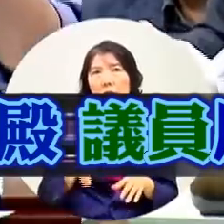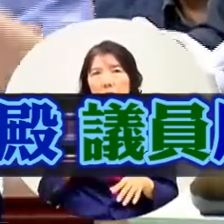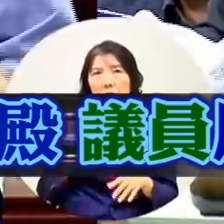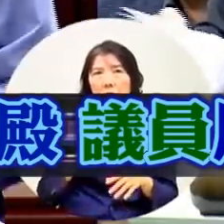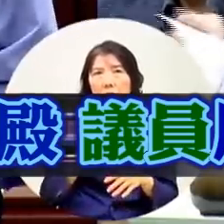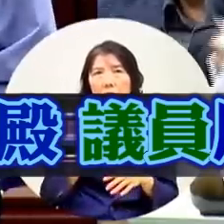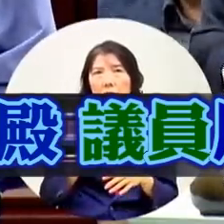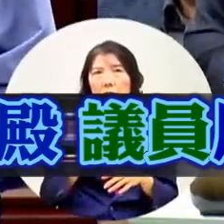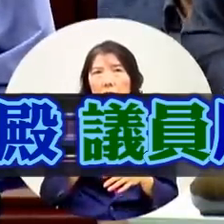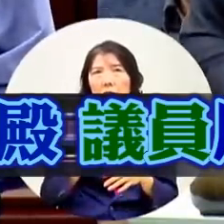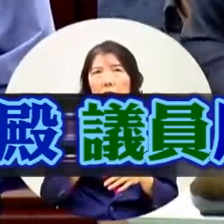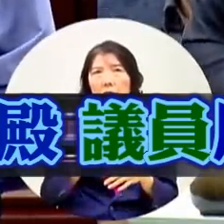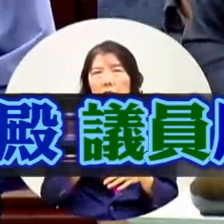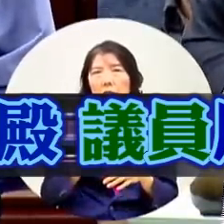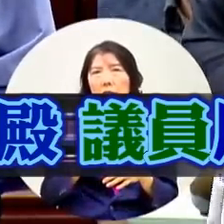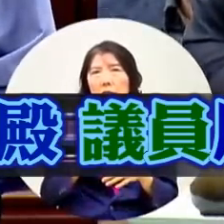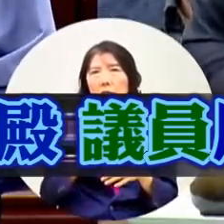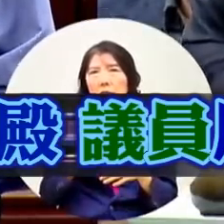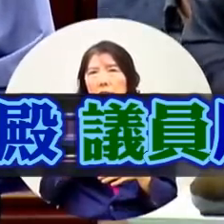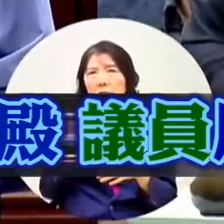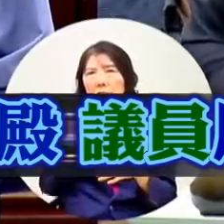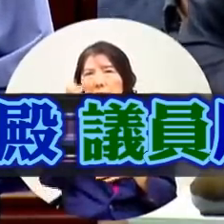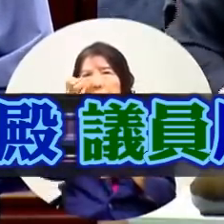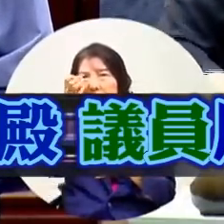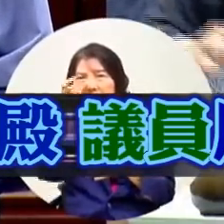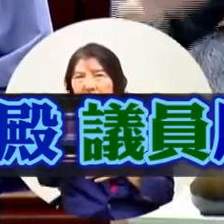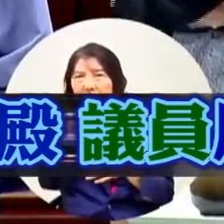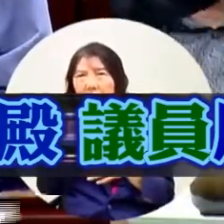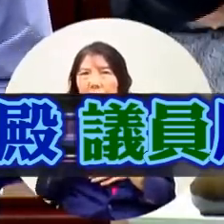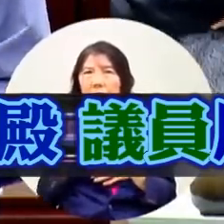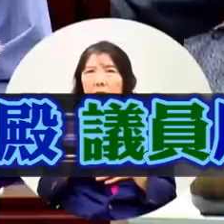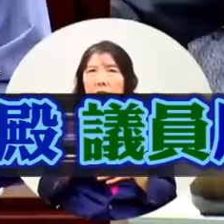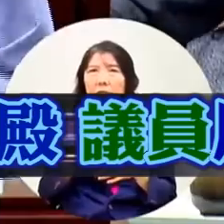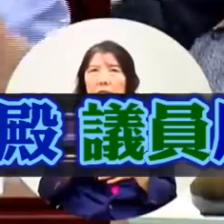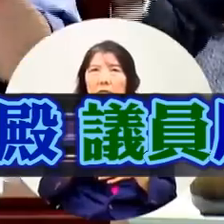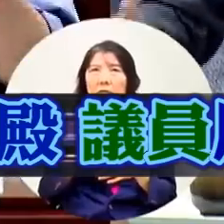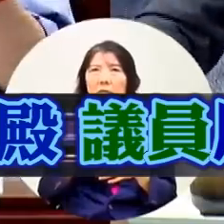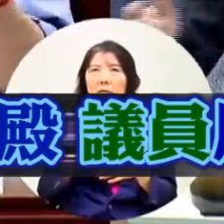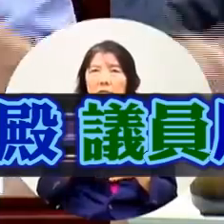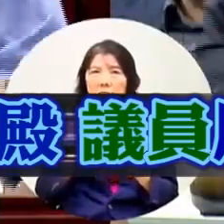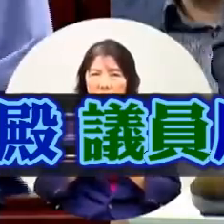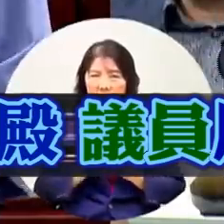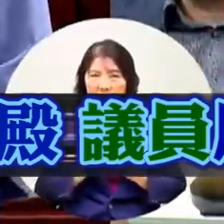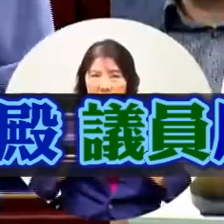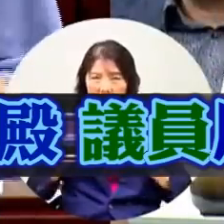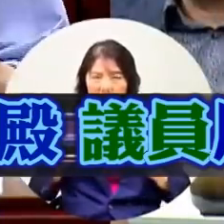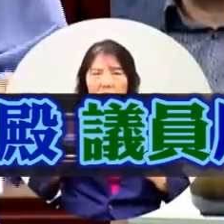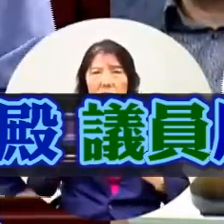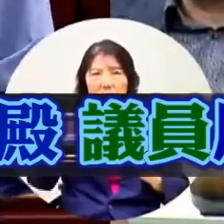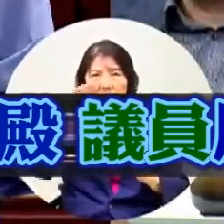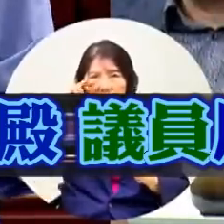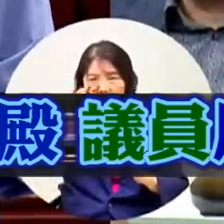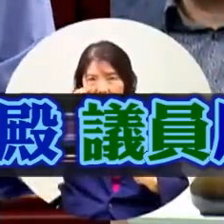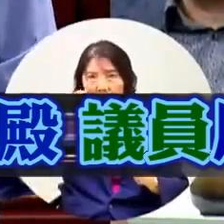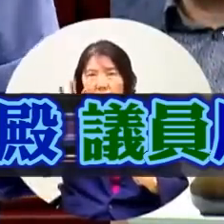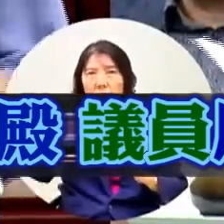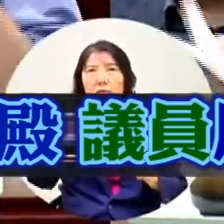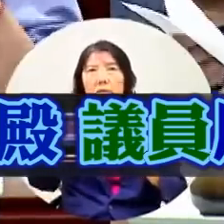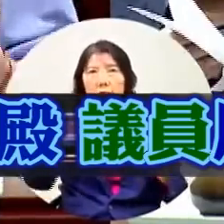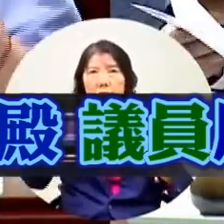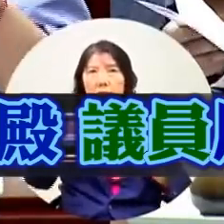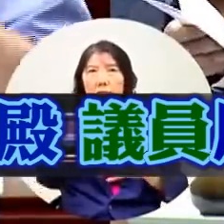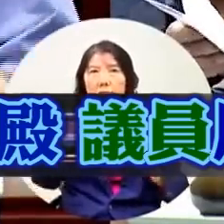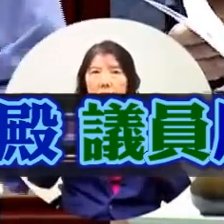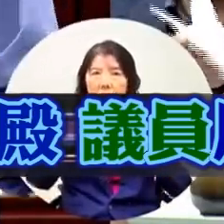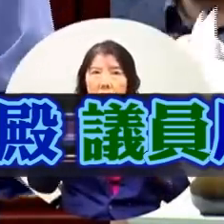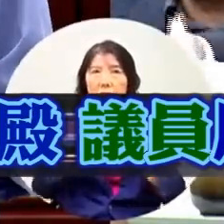很偏狭的点来看。 市长，我觉得你没有考虑的很宏观来看待问题。 我可以回答吗？ 可以啊。 我